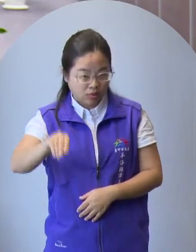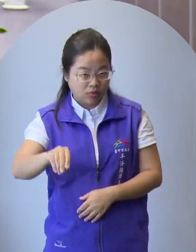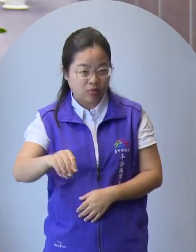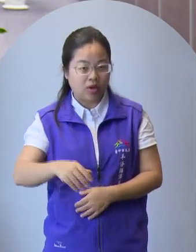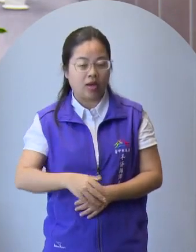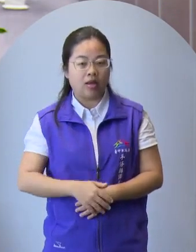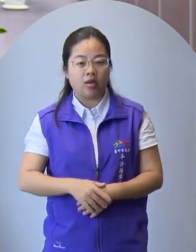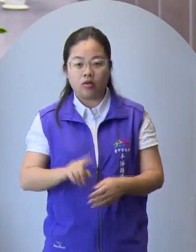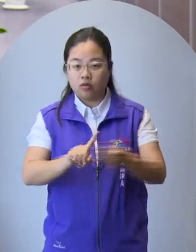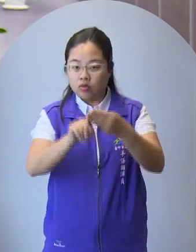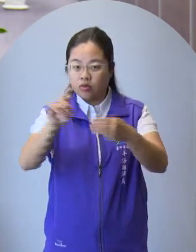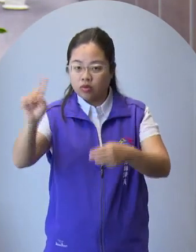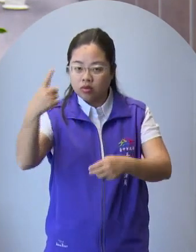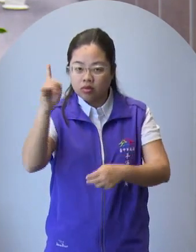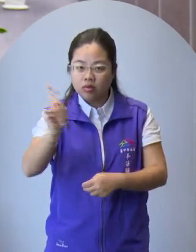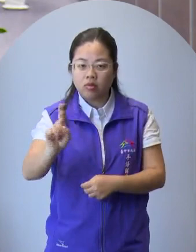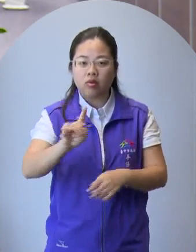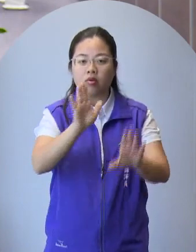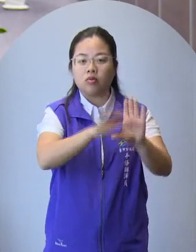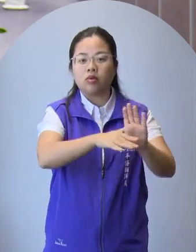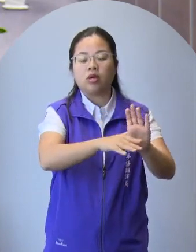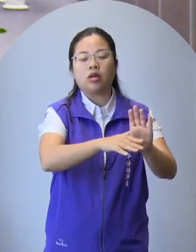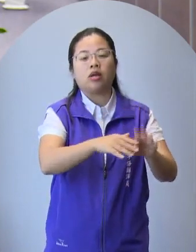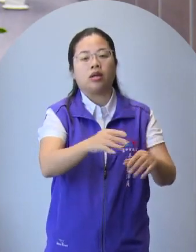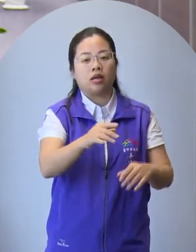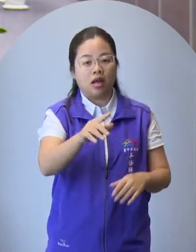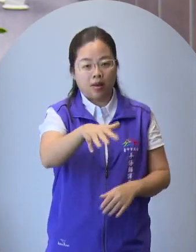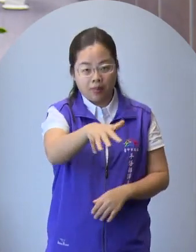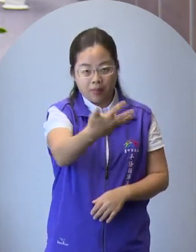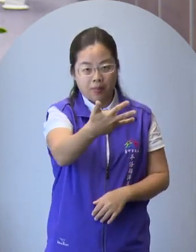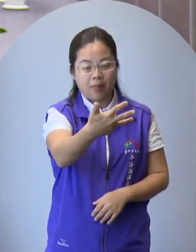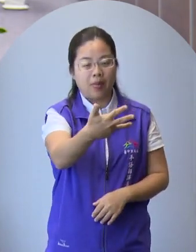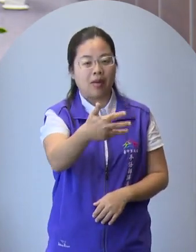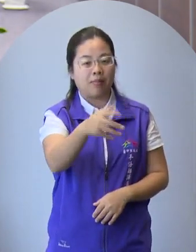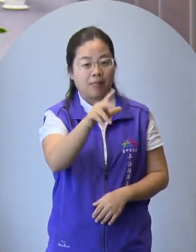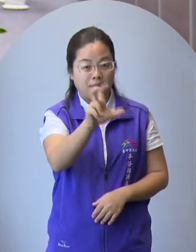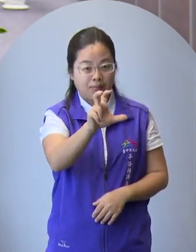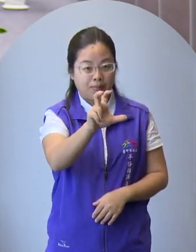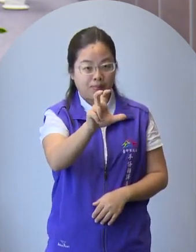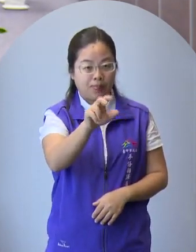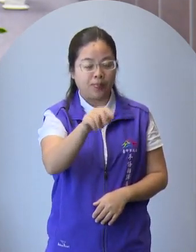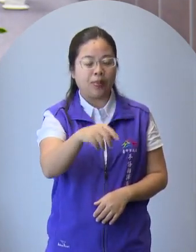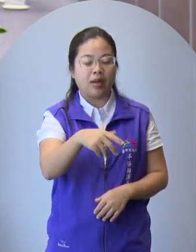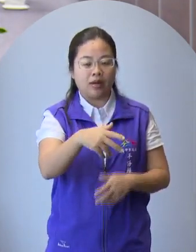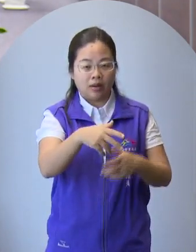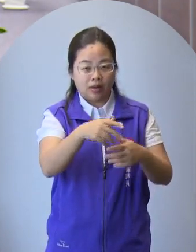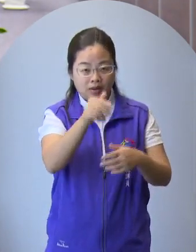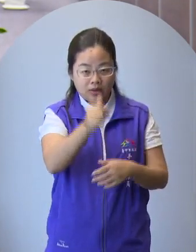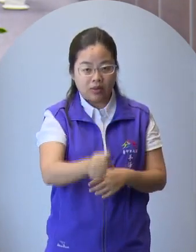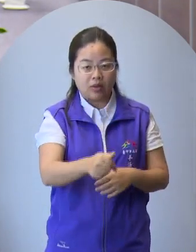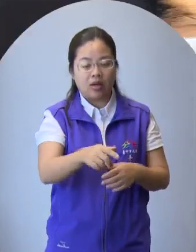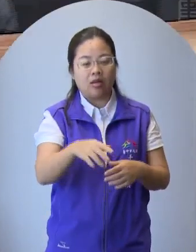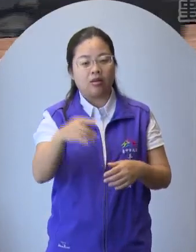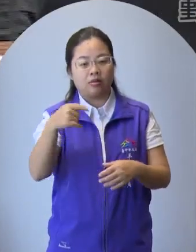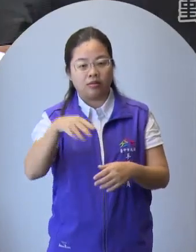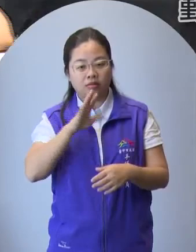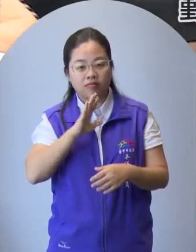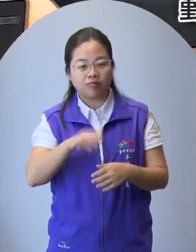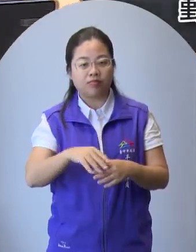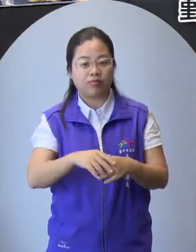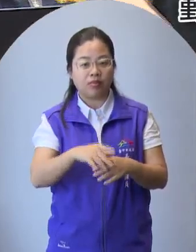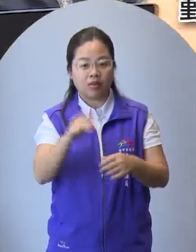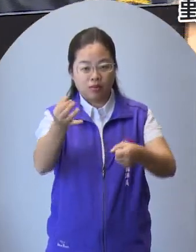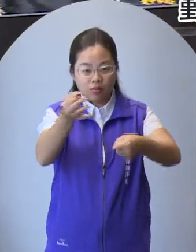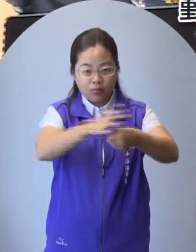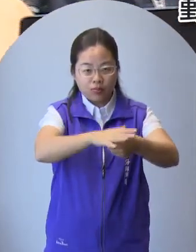1681亿2156万1000元，主要来源别为税客收入870.07亿元，占51.75%；